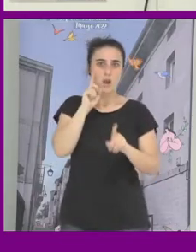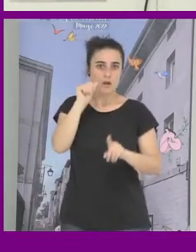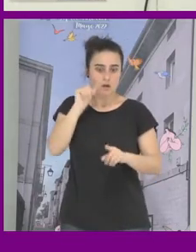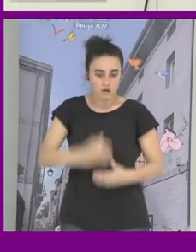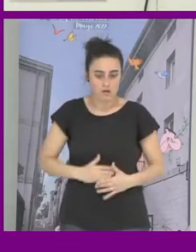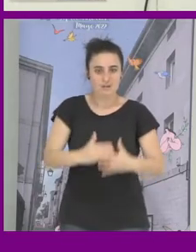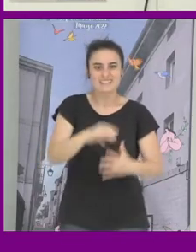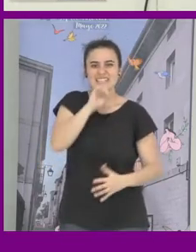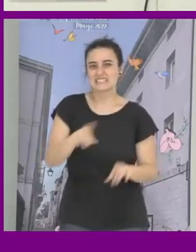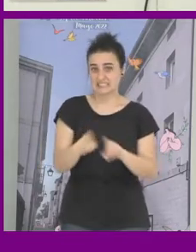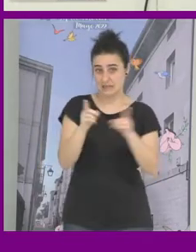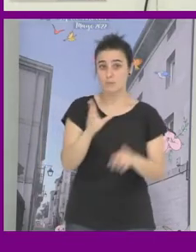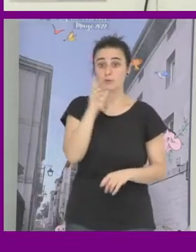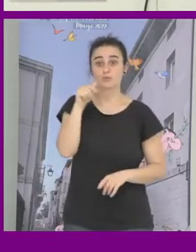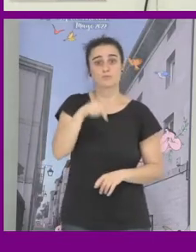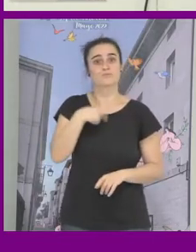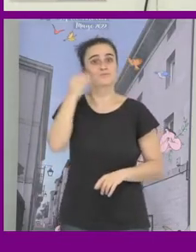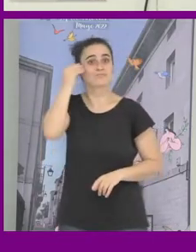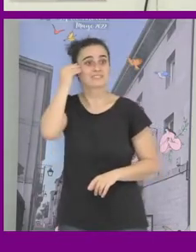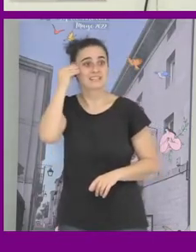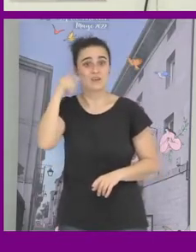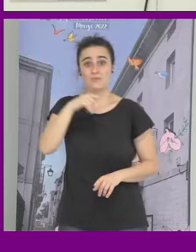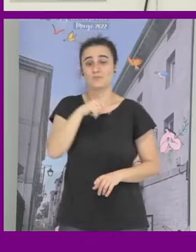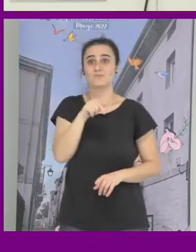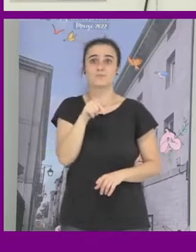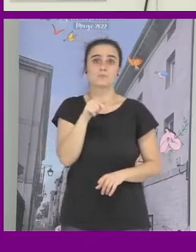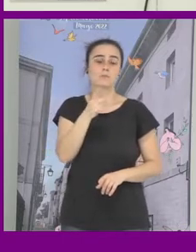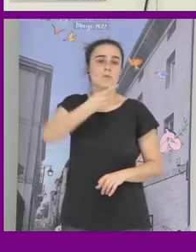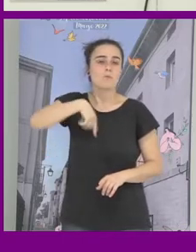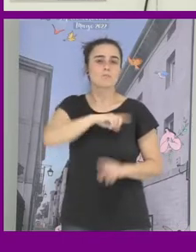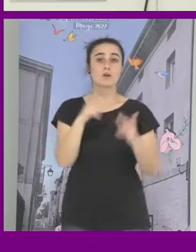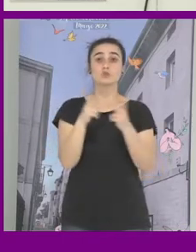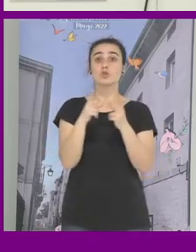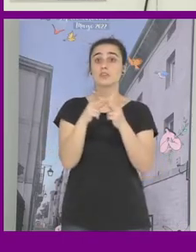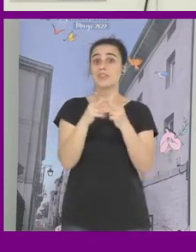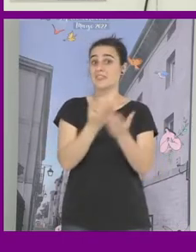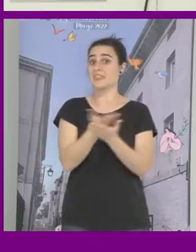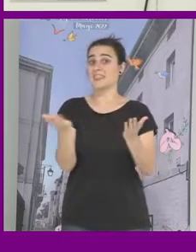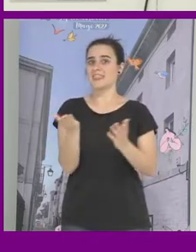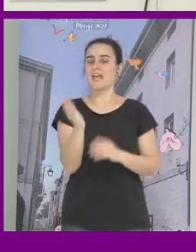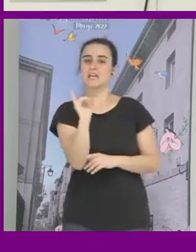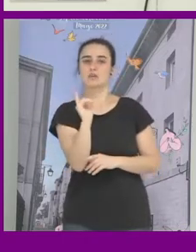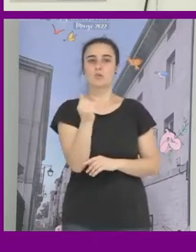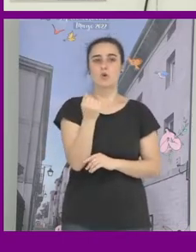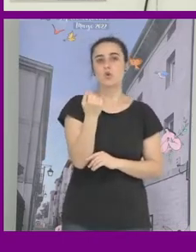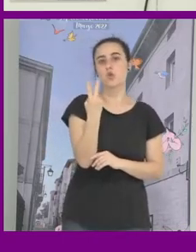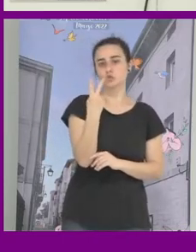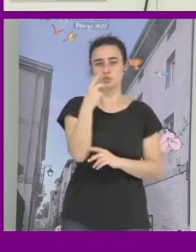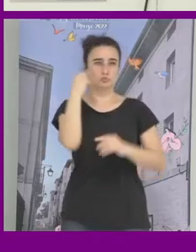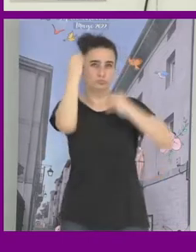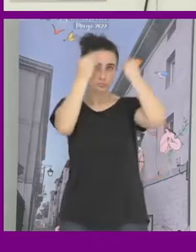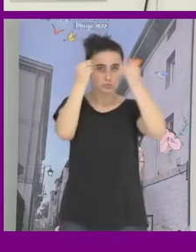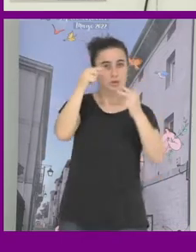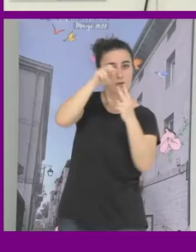duena. Orduan honekin esan nahi dudana da, ba, gure jendartean bi sinismen